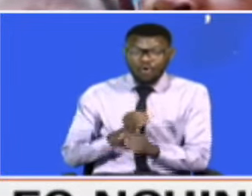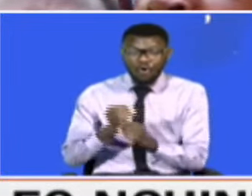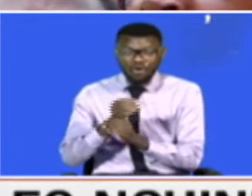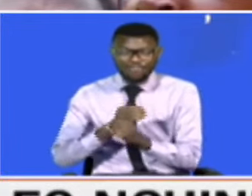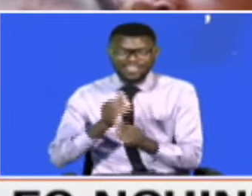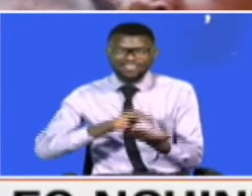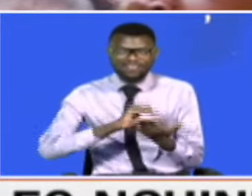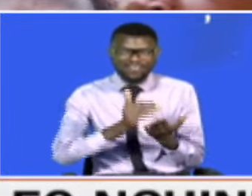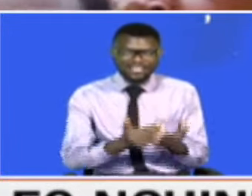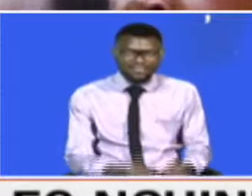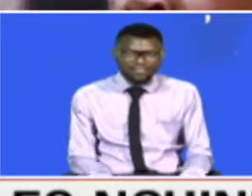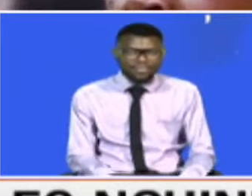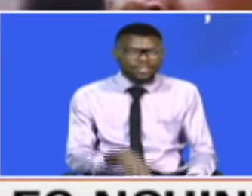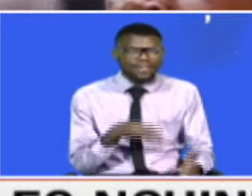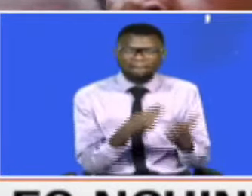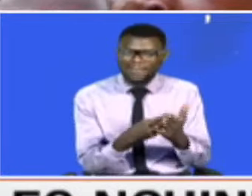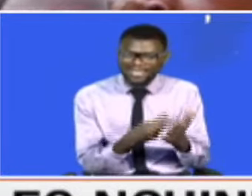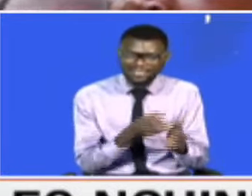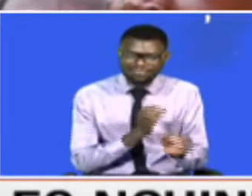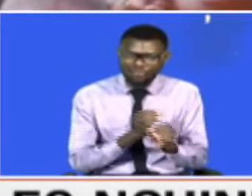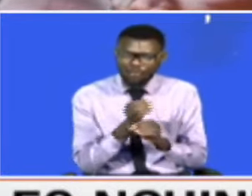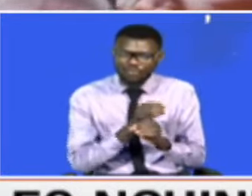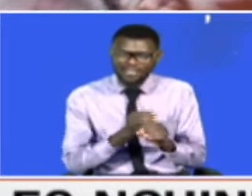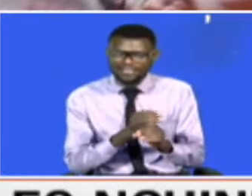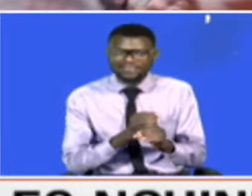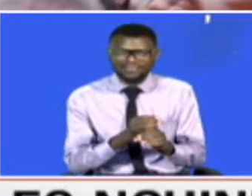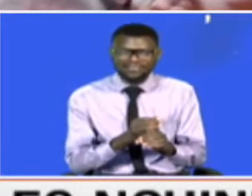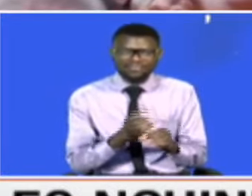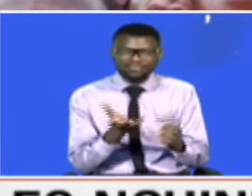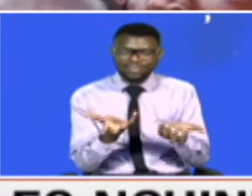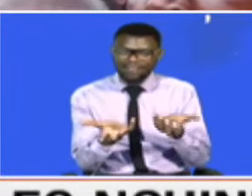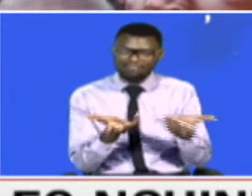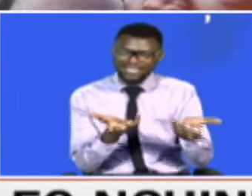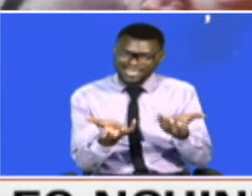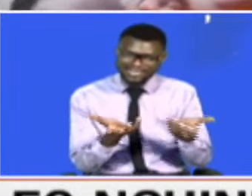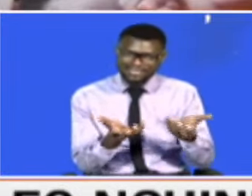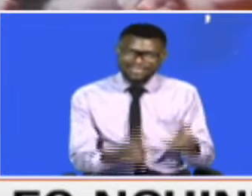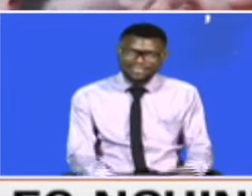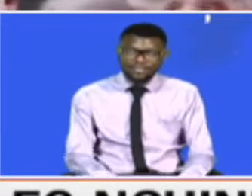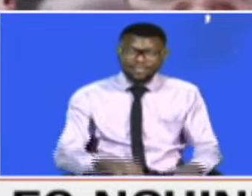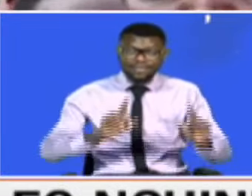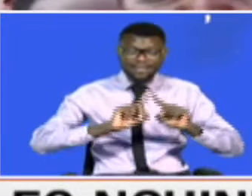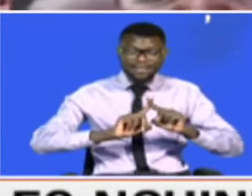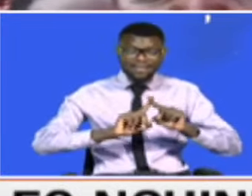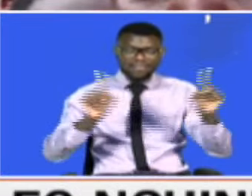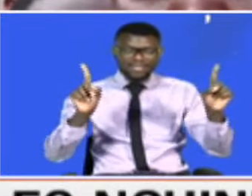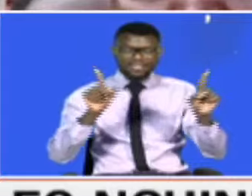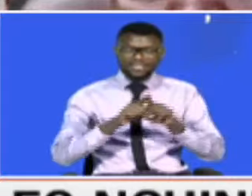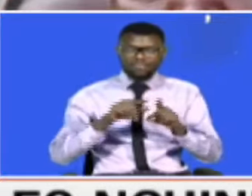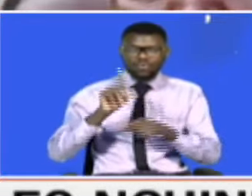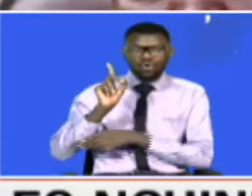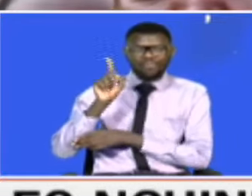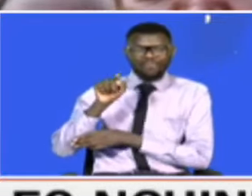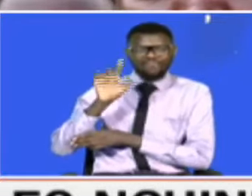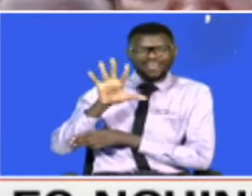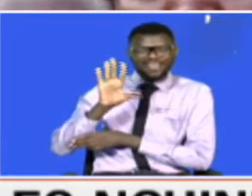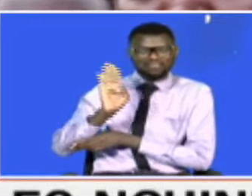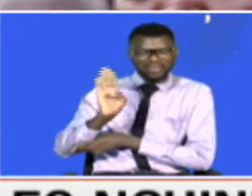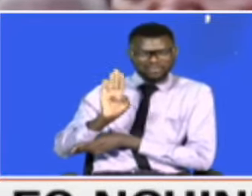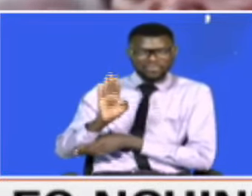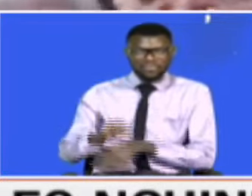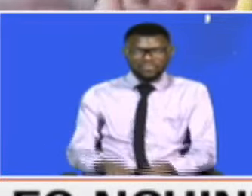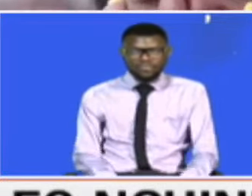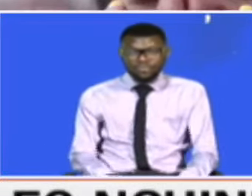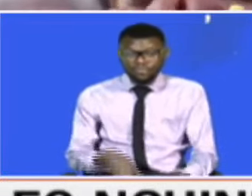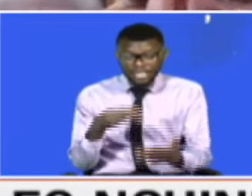pesa ni ya kuwezesha maneno ya kahawa ikuwe biashara kwa wakulima wetu. But we have also put in 1.5 billion shillings kesa